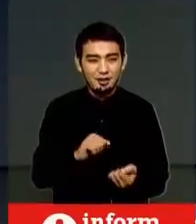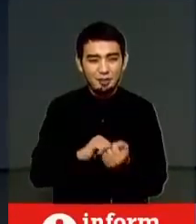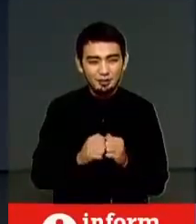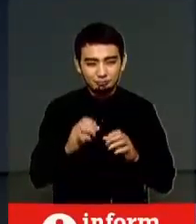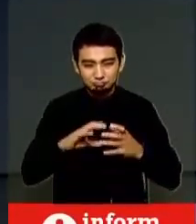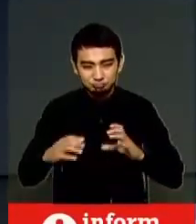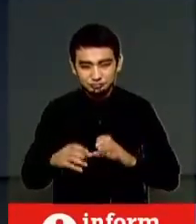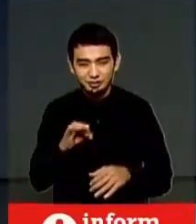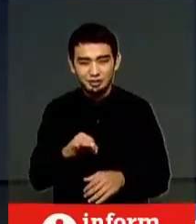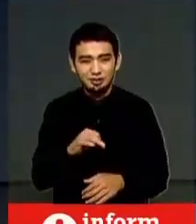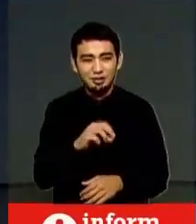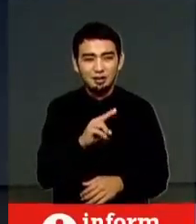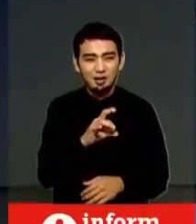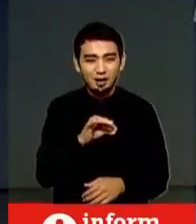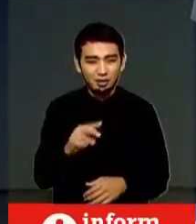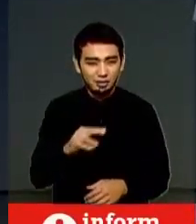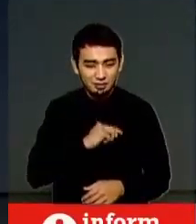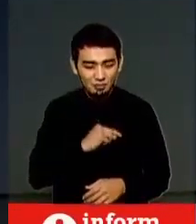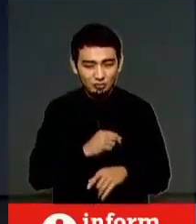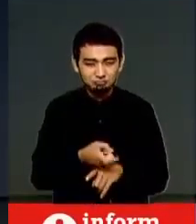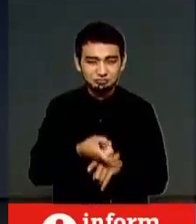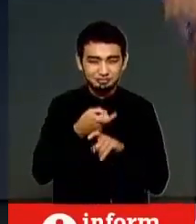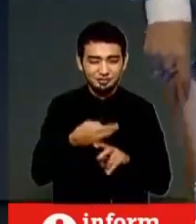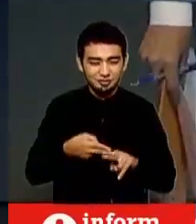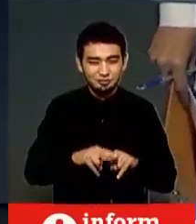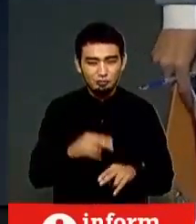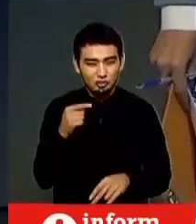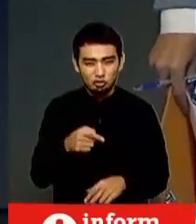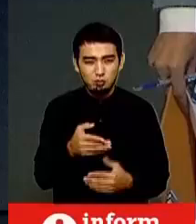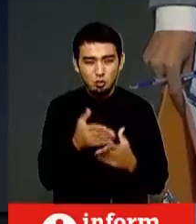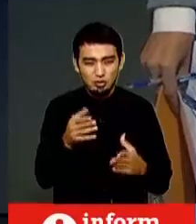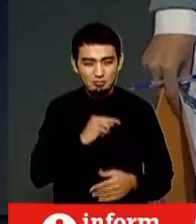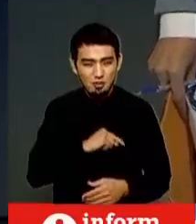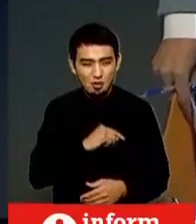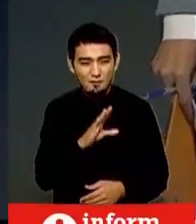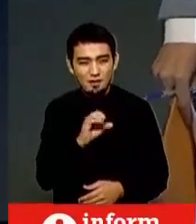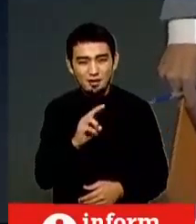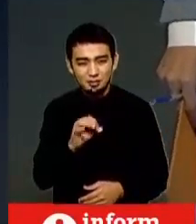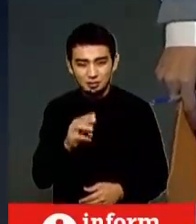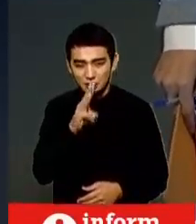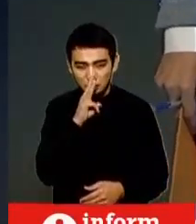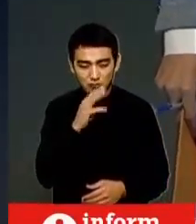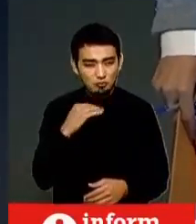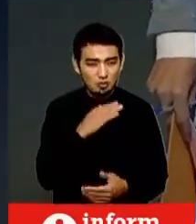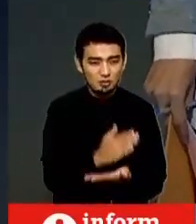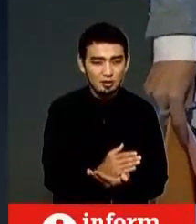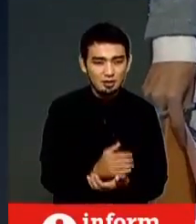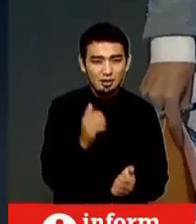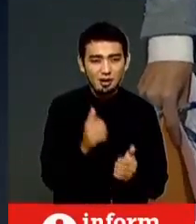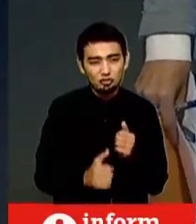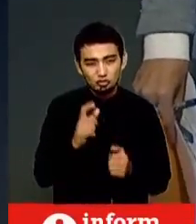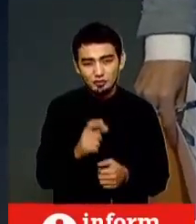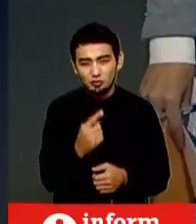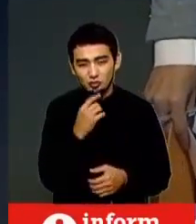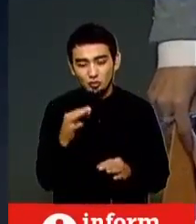маляров, крановщиков, свыше 1000 свободных вакансий. Почему, несмотря на хорошую оплату труда, в строители идет не каждый? И каким должен быть человек